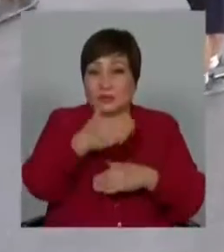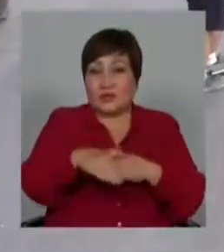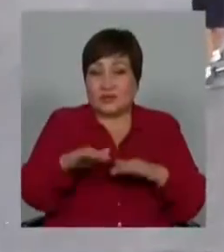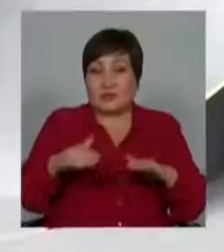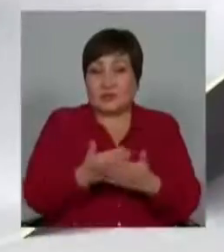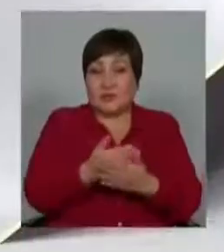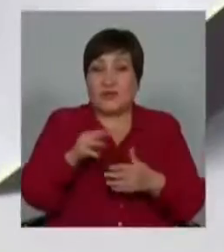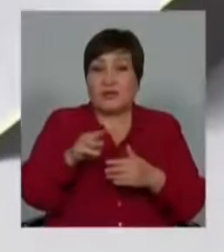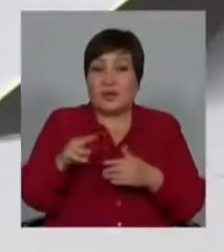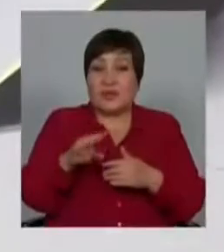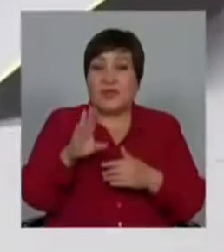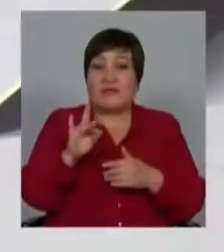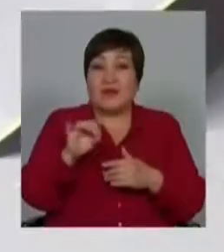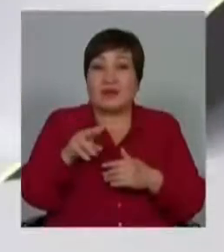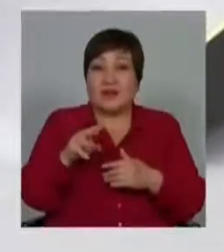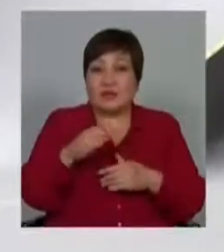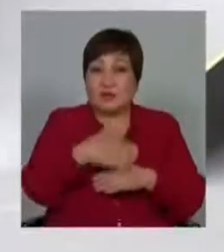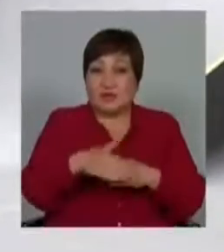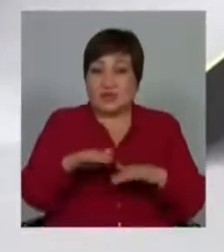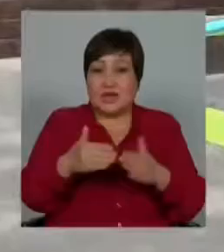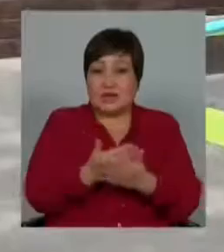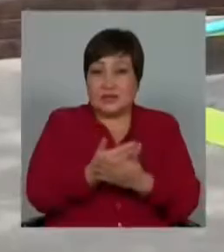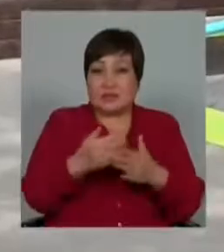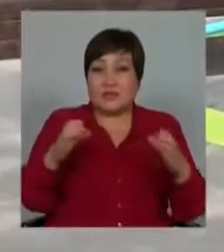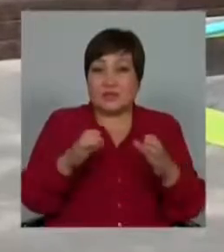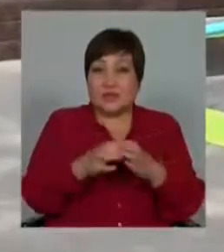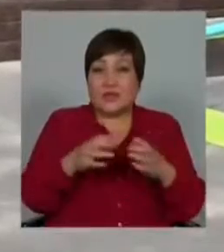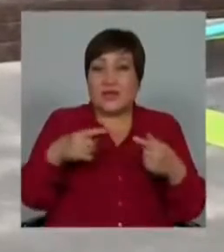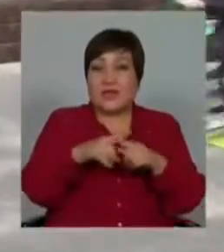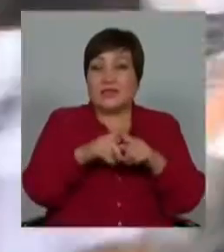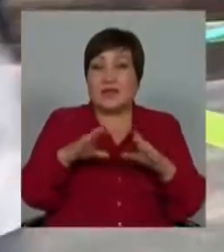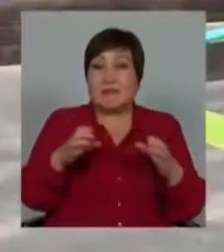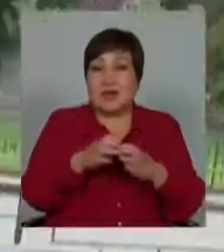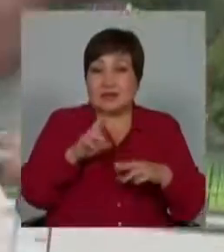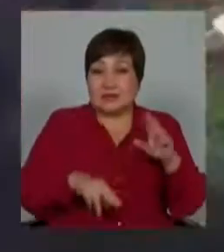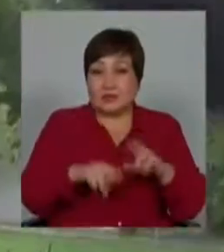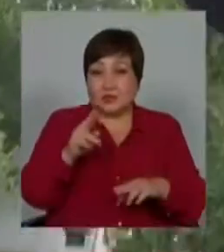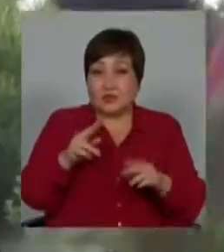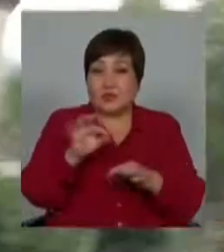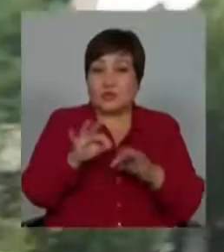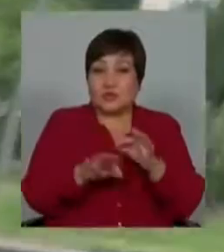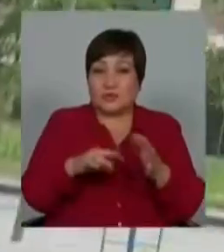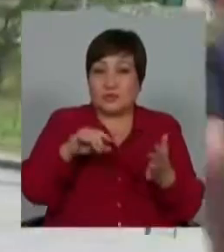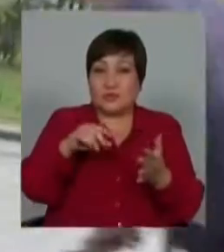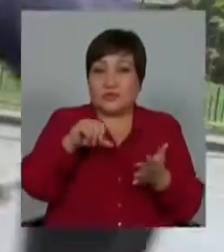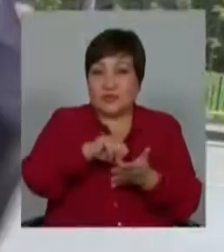Варламов көшелерінің қиылысында жаңадан скейт-парк салынды. Бұл жұмыстар бюджетке қатысу жобасы аясында жүзеге асып